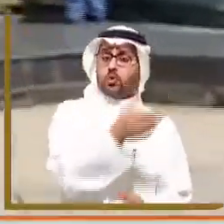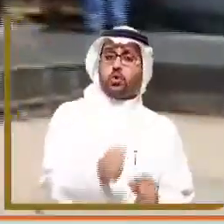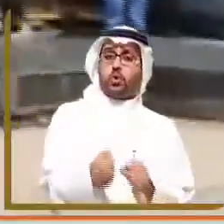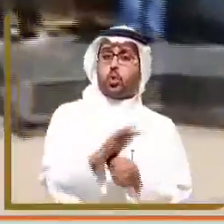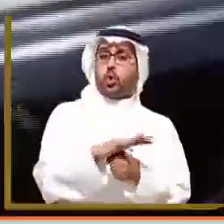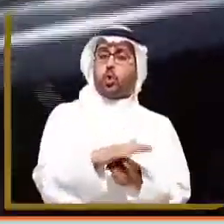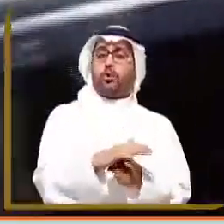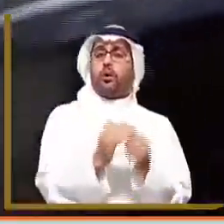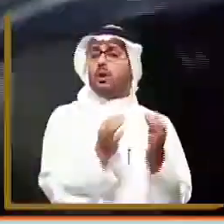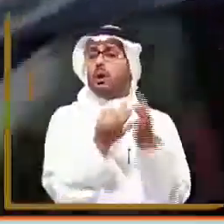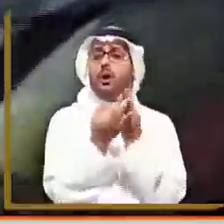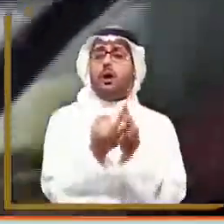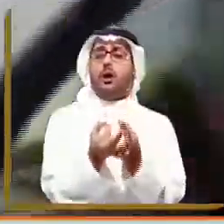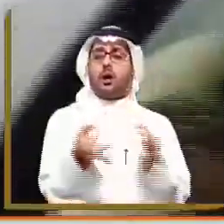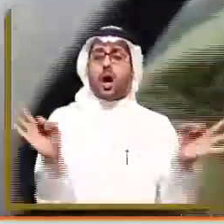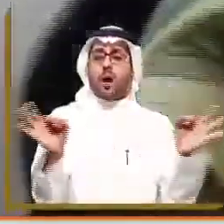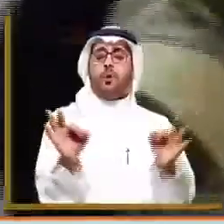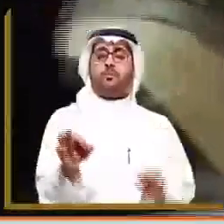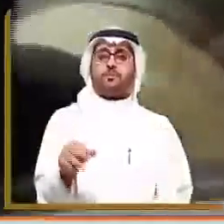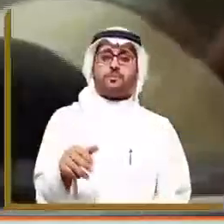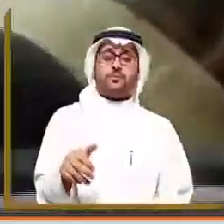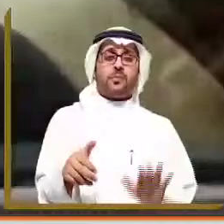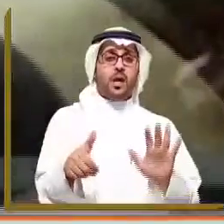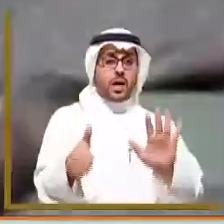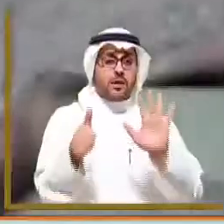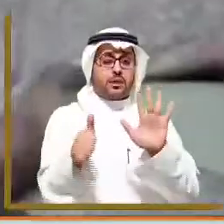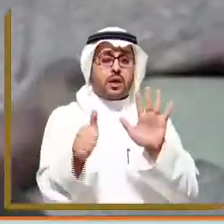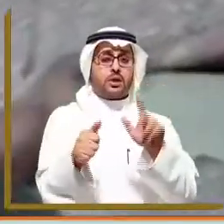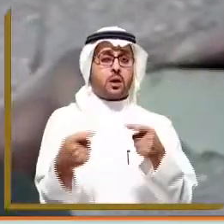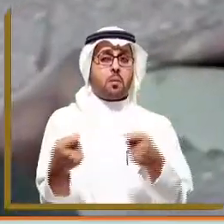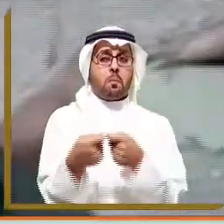يرفع إجمالي المصابين بكورونا إلى